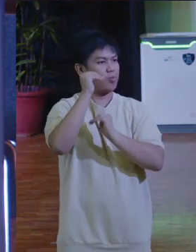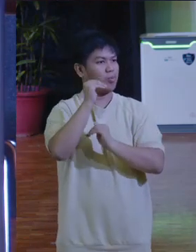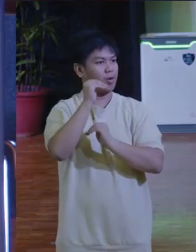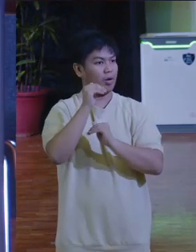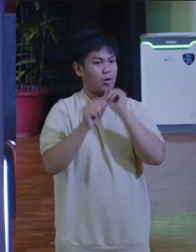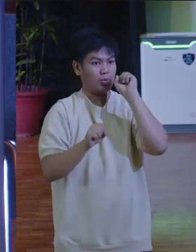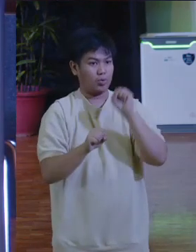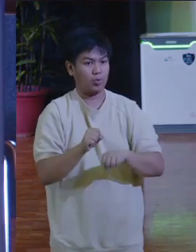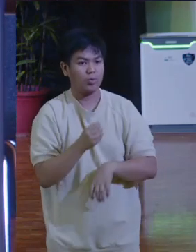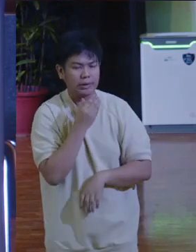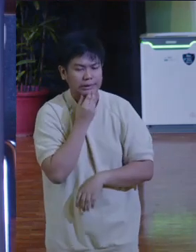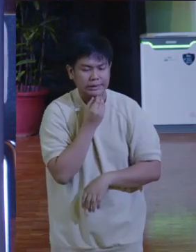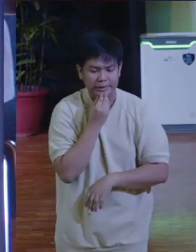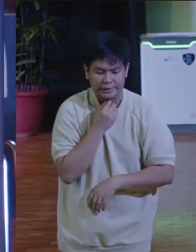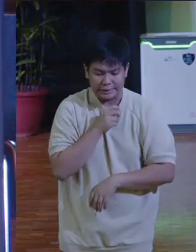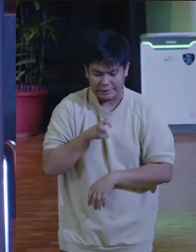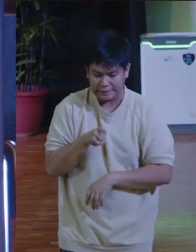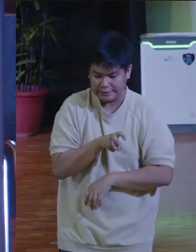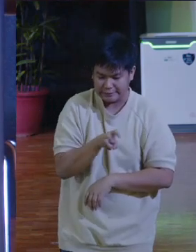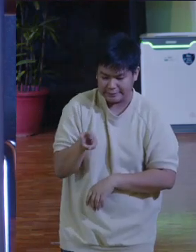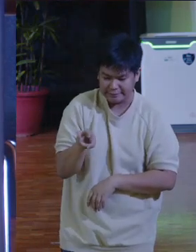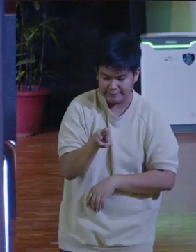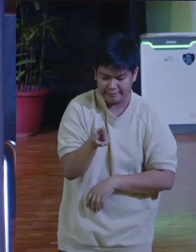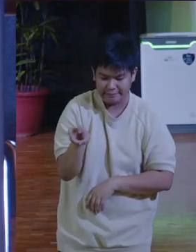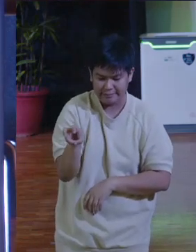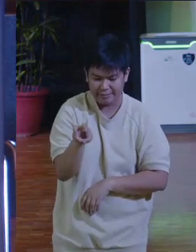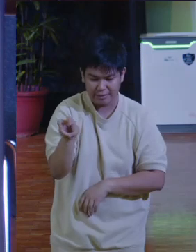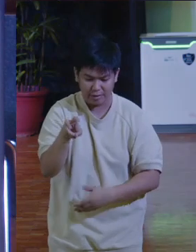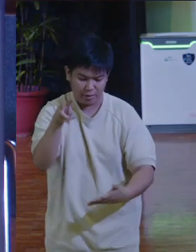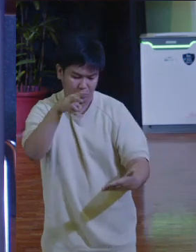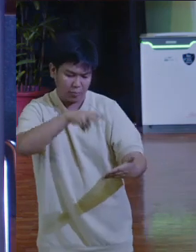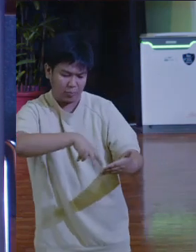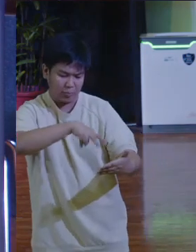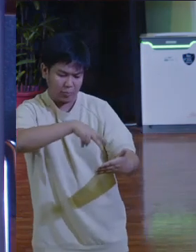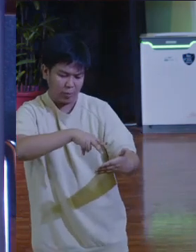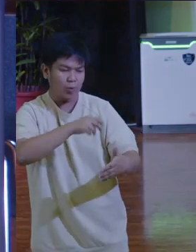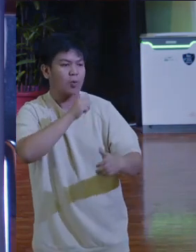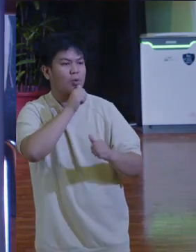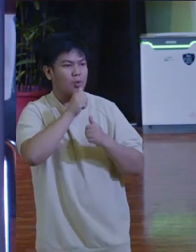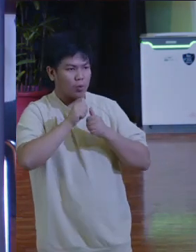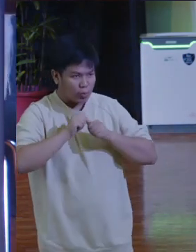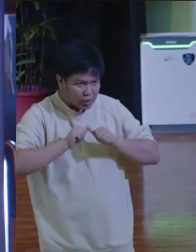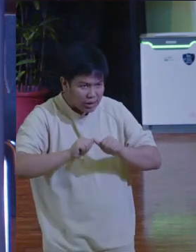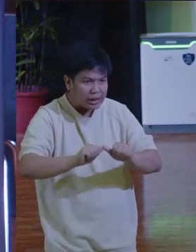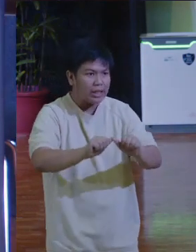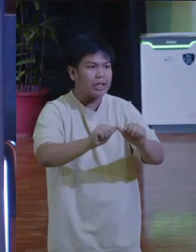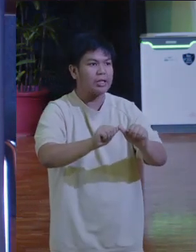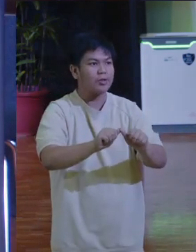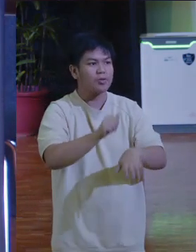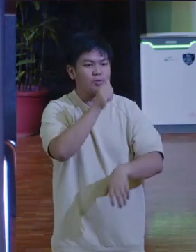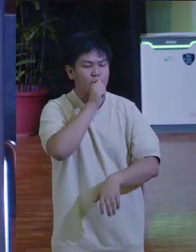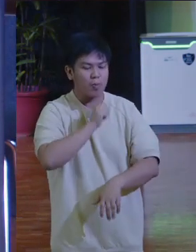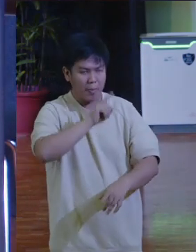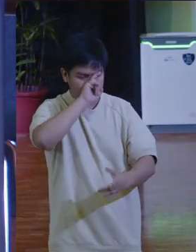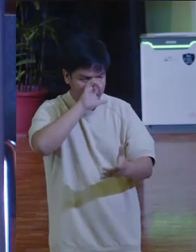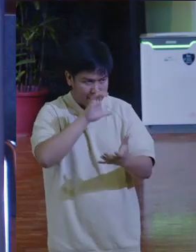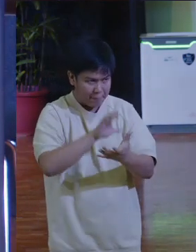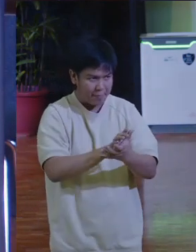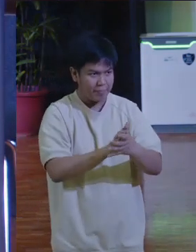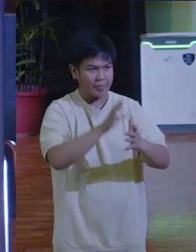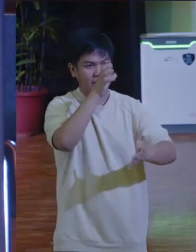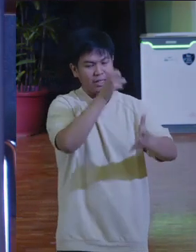Alam natin din mula sa aklat ni Isaiah na ang pagbabalik ng Jerusalem mula sa exile,